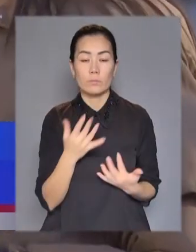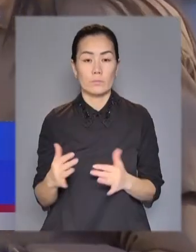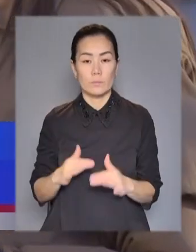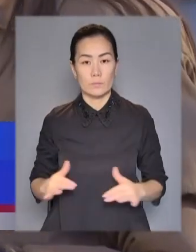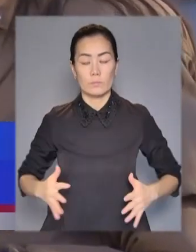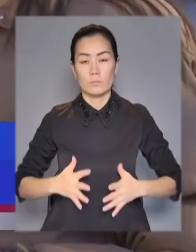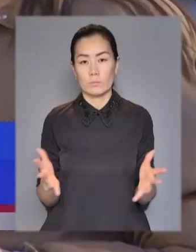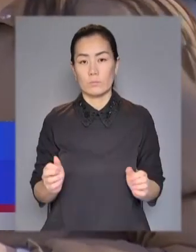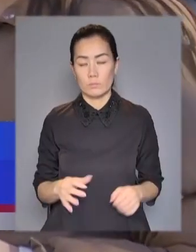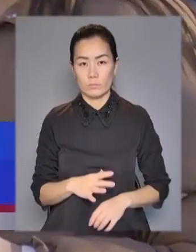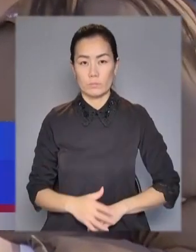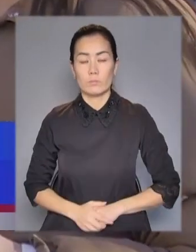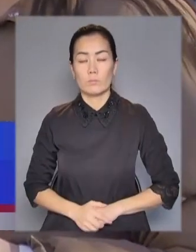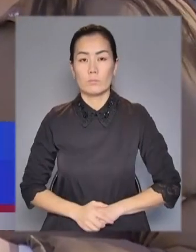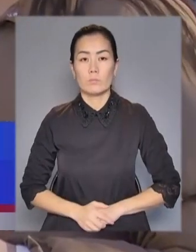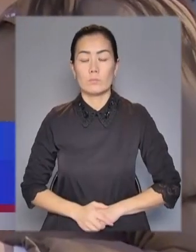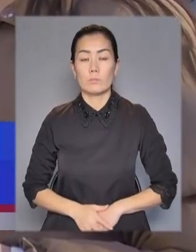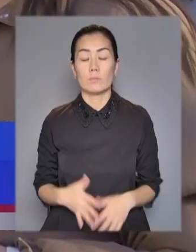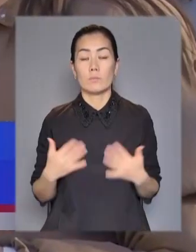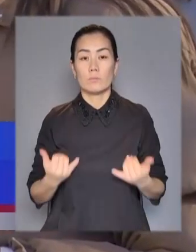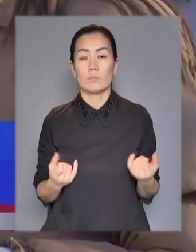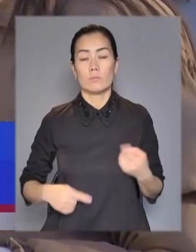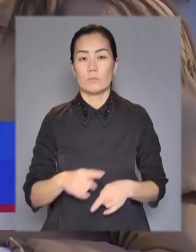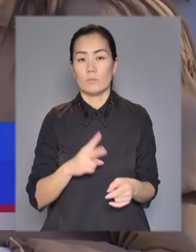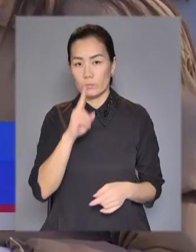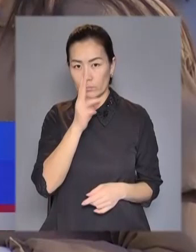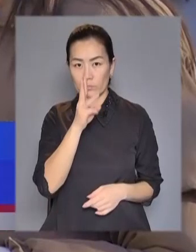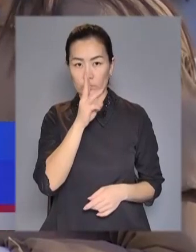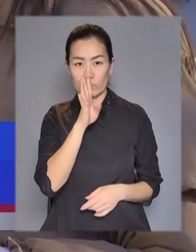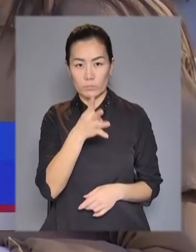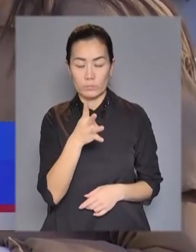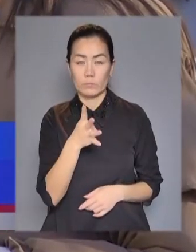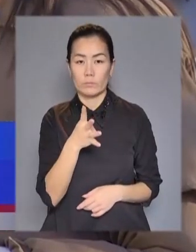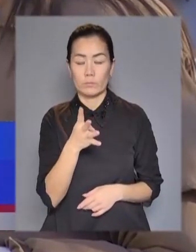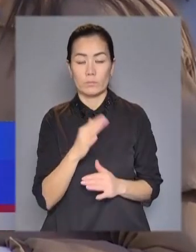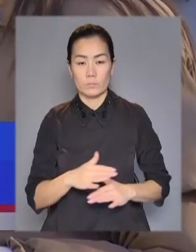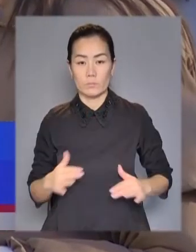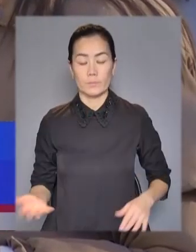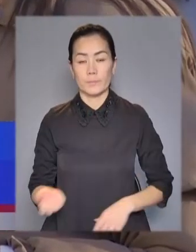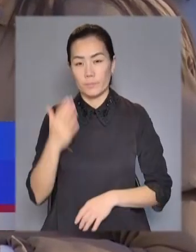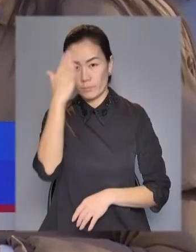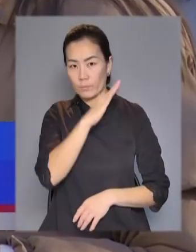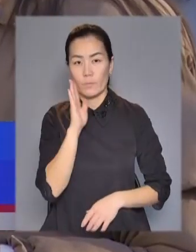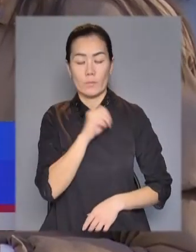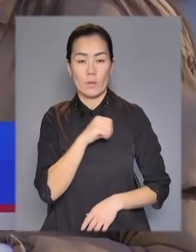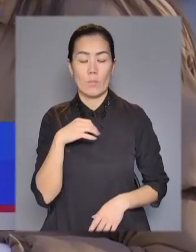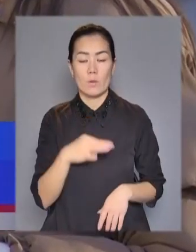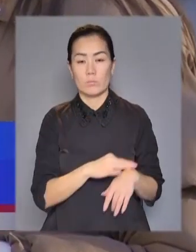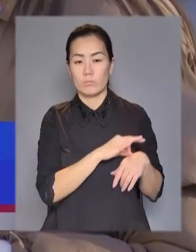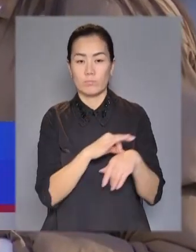балаларда келетін шығар, иә, ата-аналары? Иә, қазіргі таңда бізде 2 жас, 3 жас, 4 жас аралығындағы балаларды ата-аналар өз